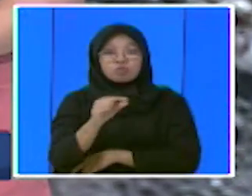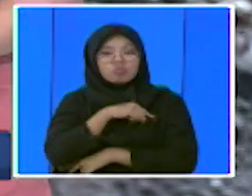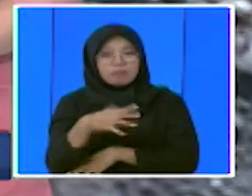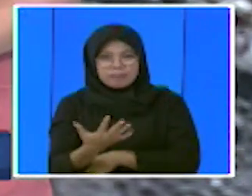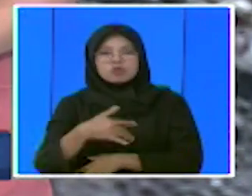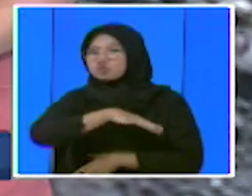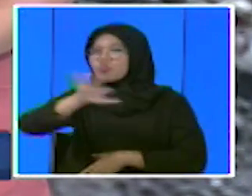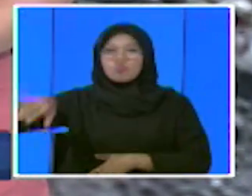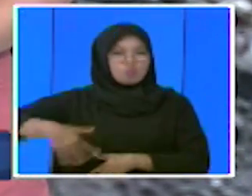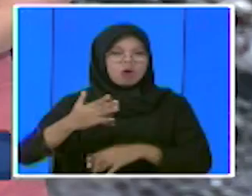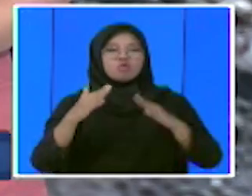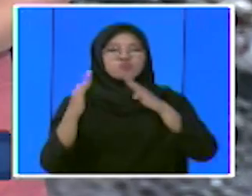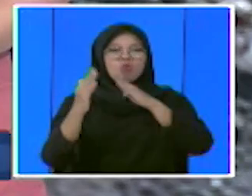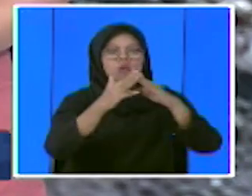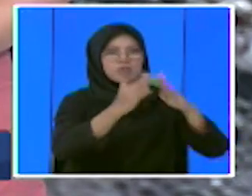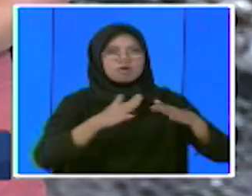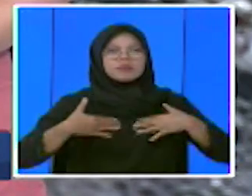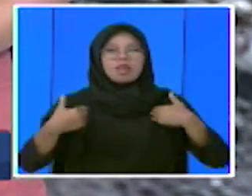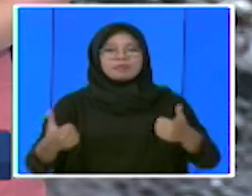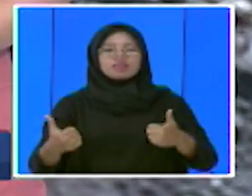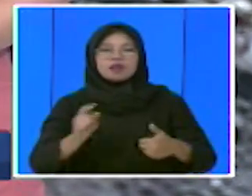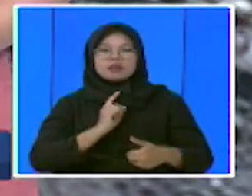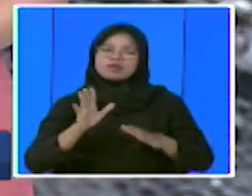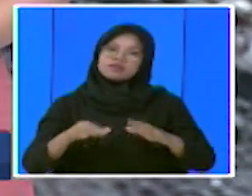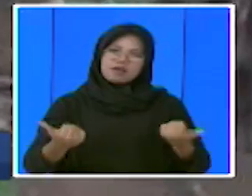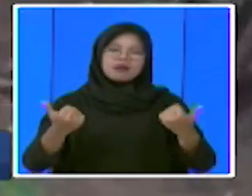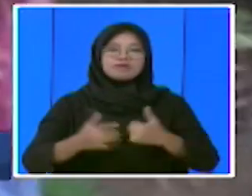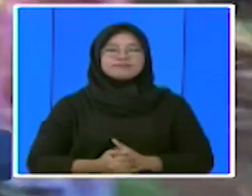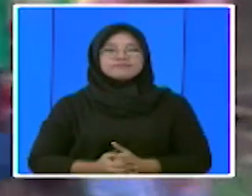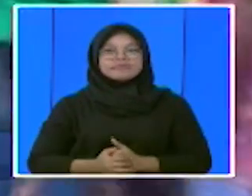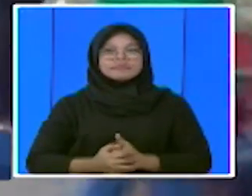Beruntung seluruh penghuni rumah berhasil menyelamatkan diri.